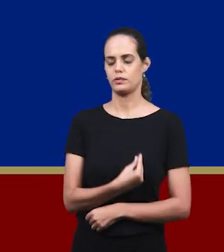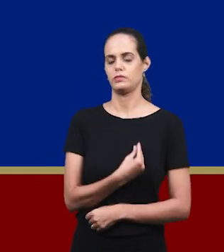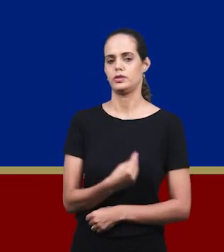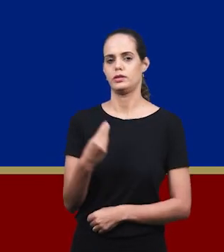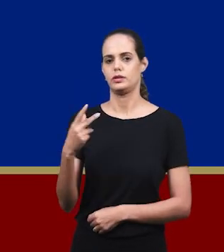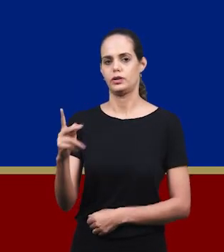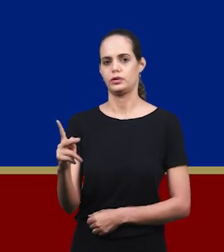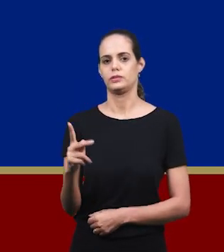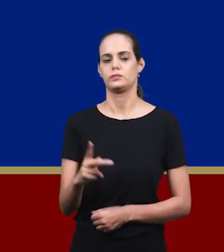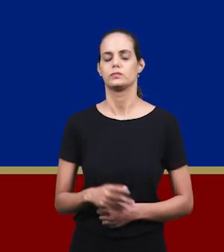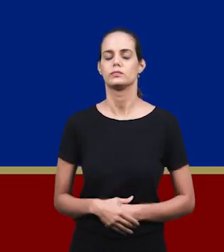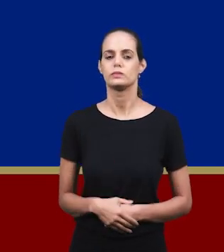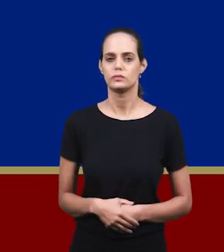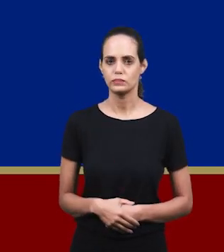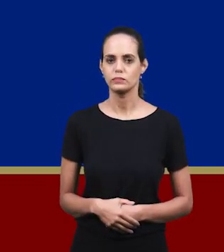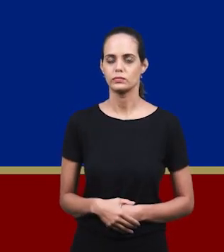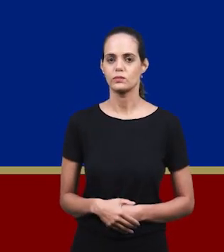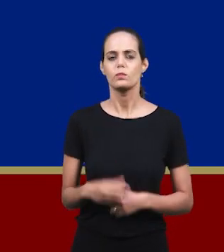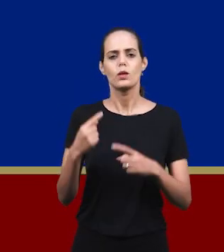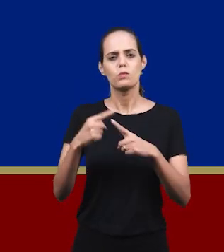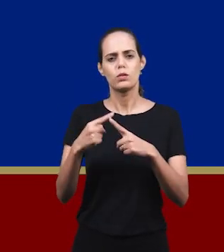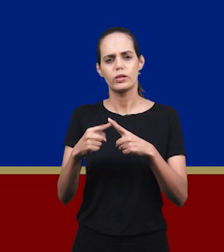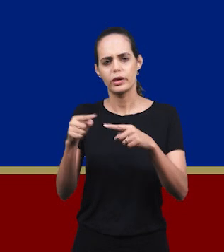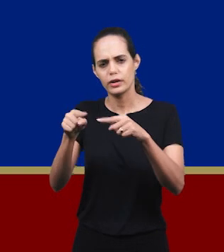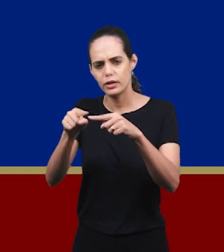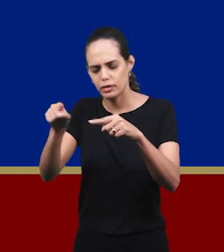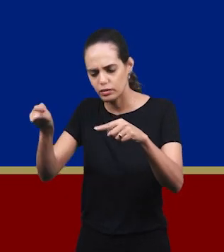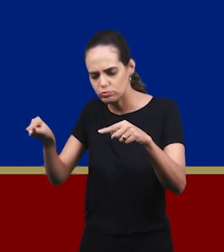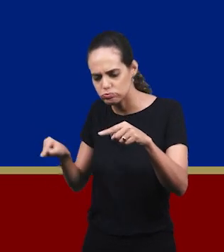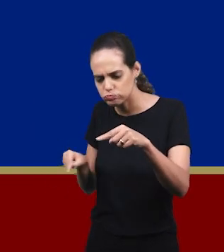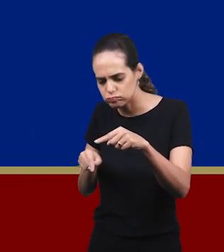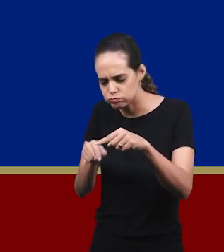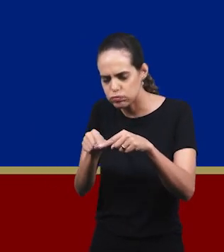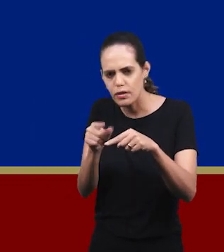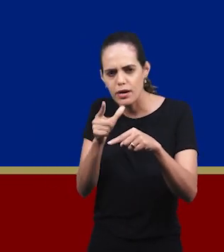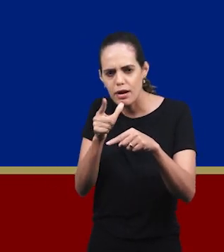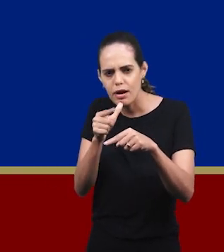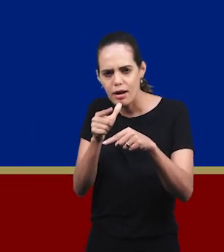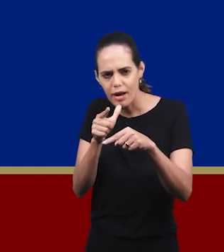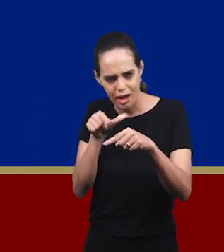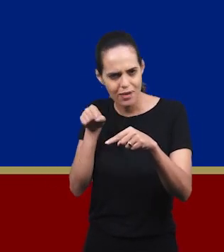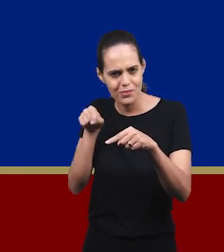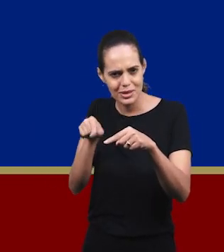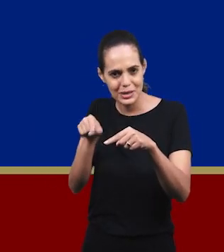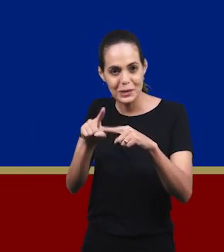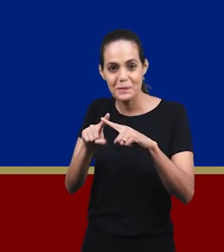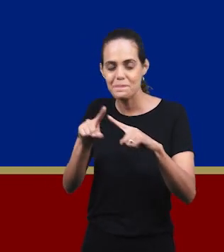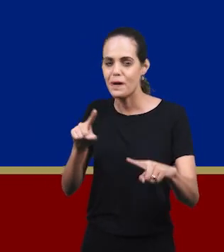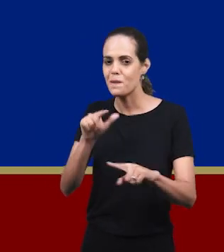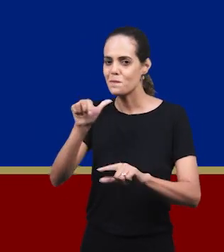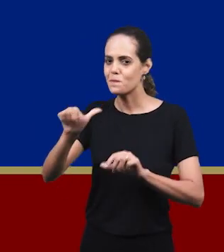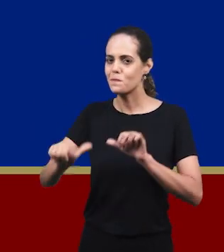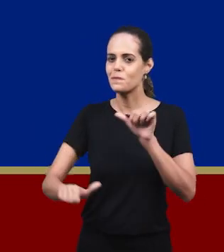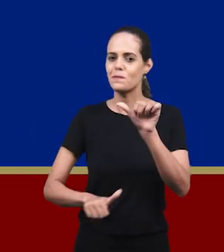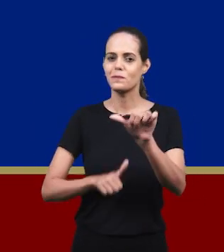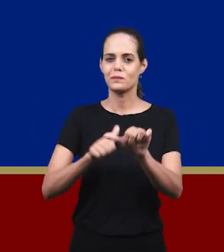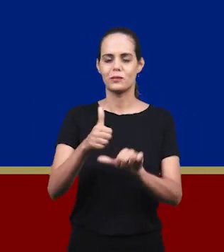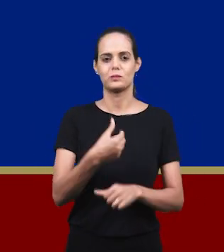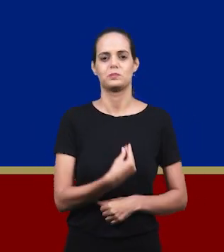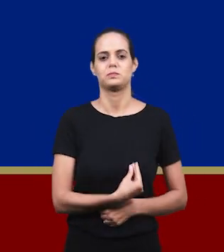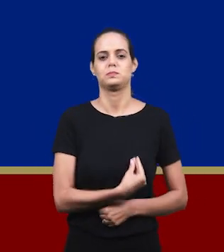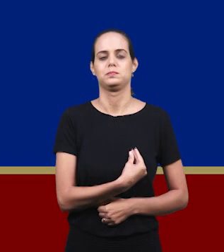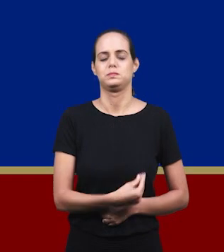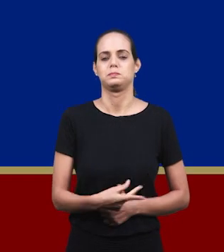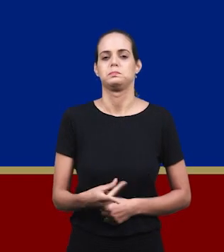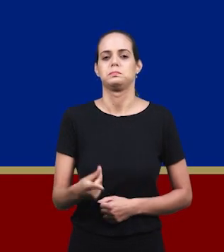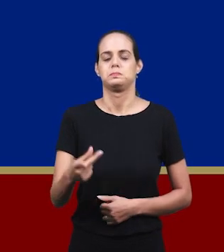était l'eau de puits, qui a été changée pour l'eau vivante, qui